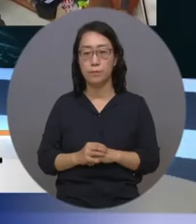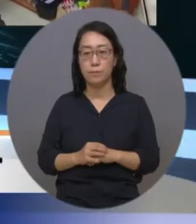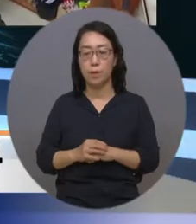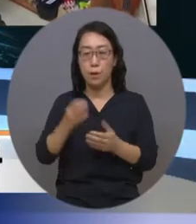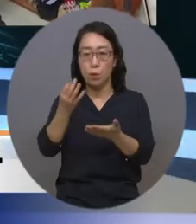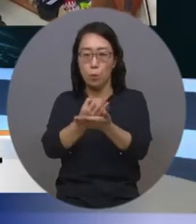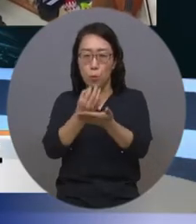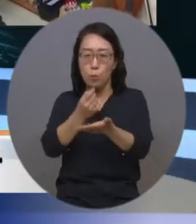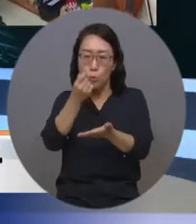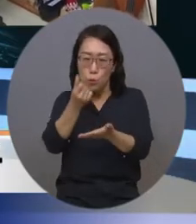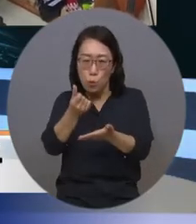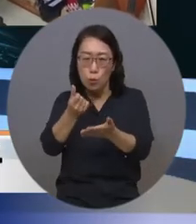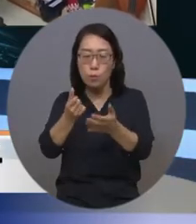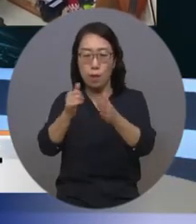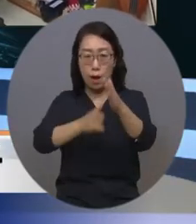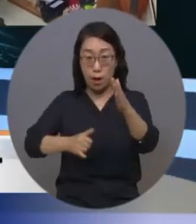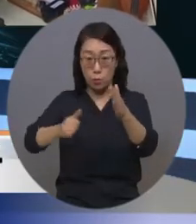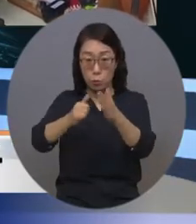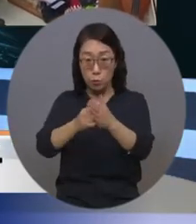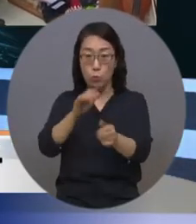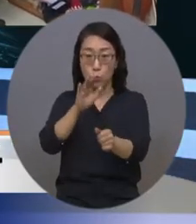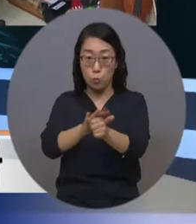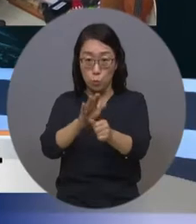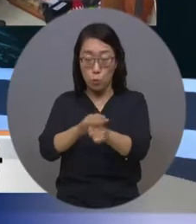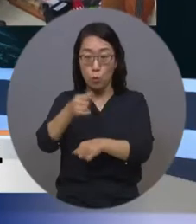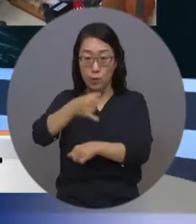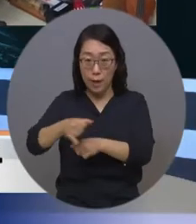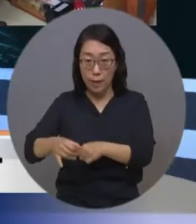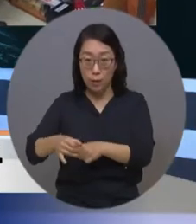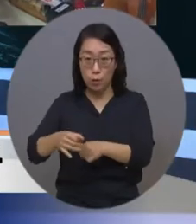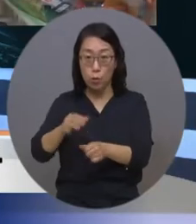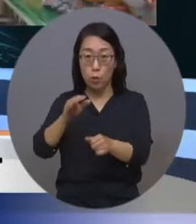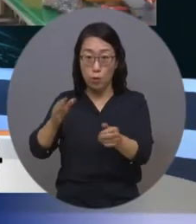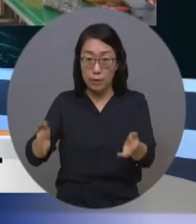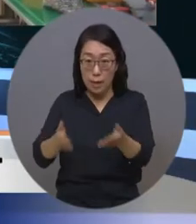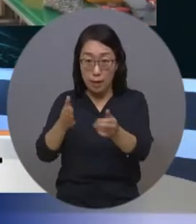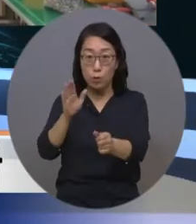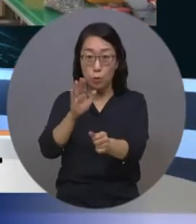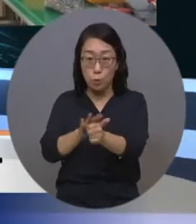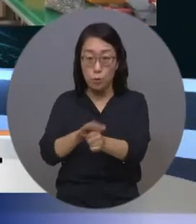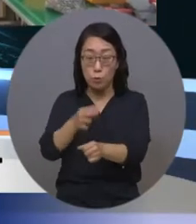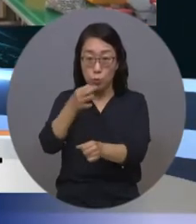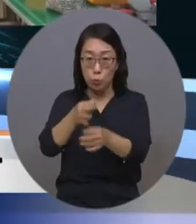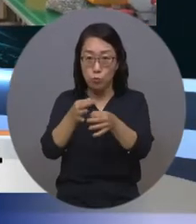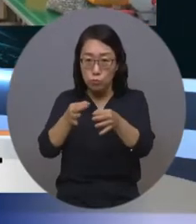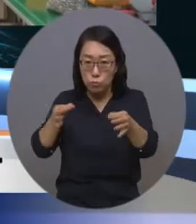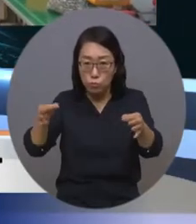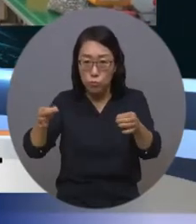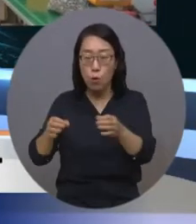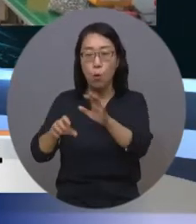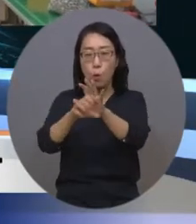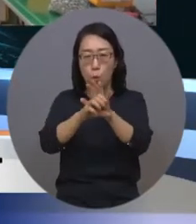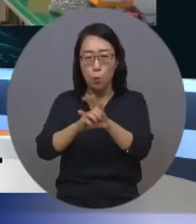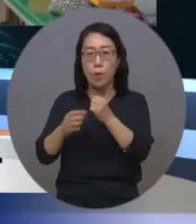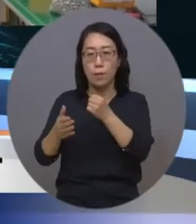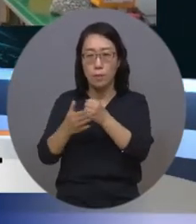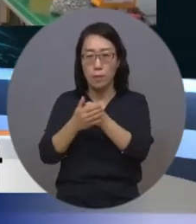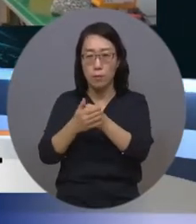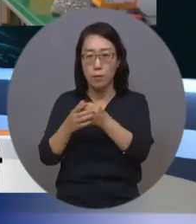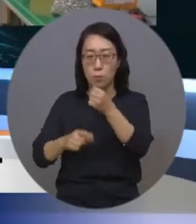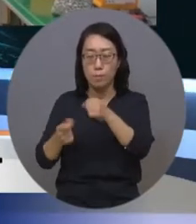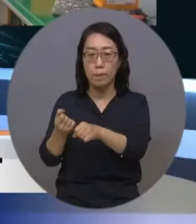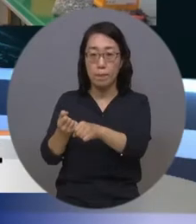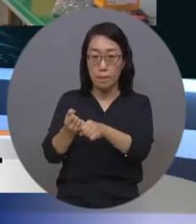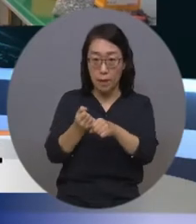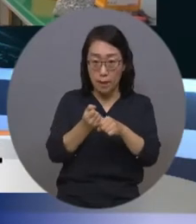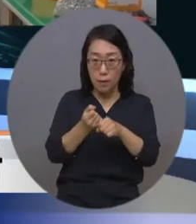저소득 근로자 가구의 지원을 위한 근로자녀장려금이 코로나19로 인한 어려움 해소를 위해 법정기한보다 한 달